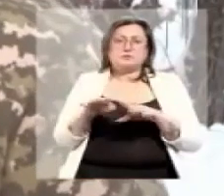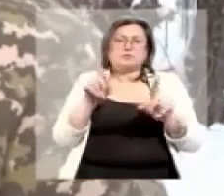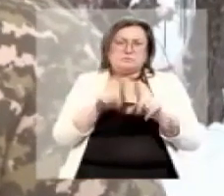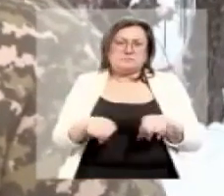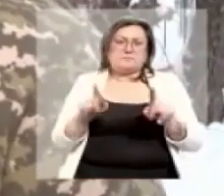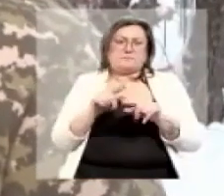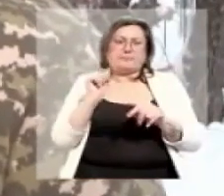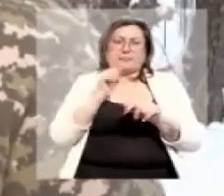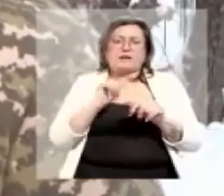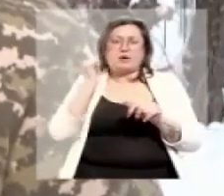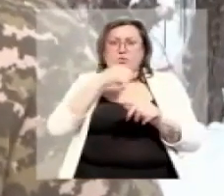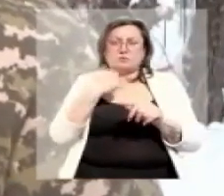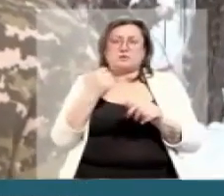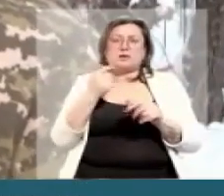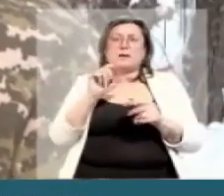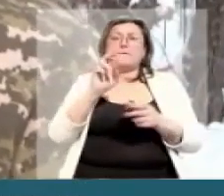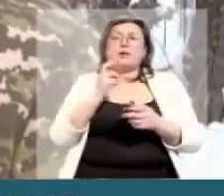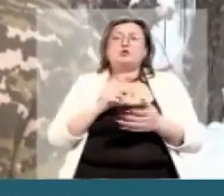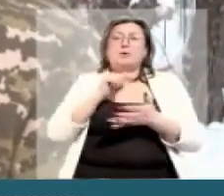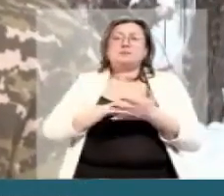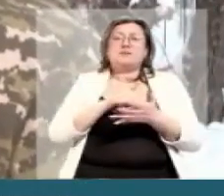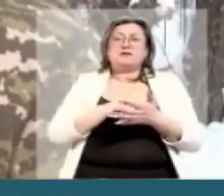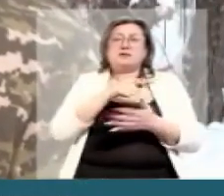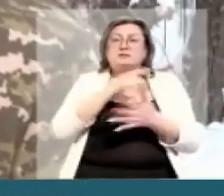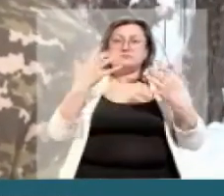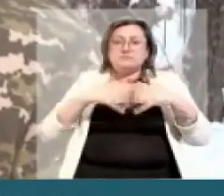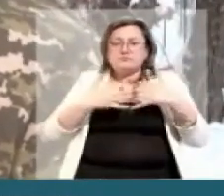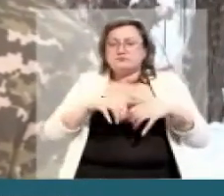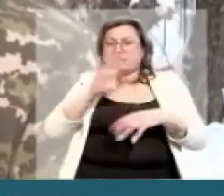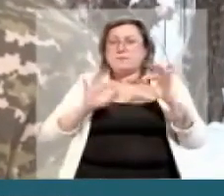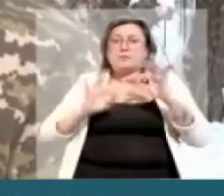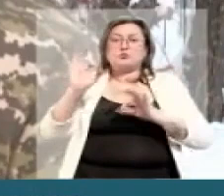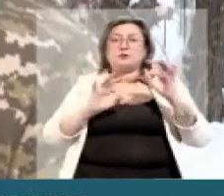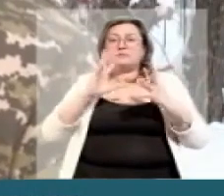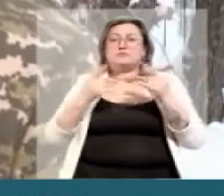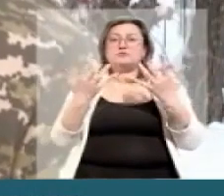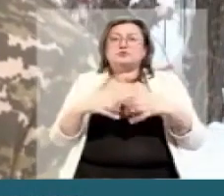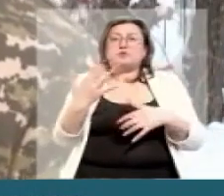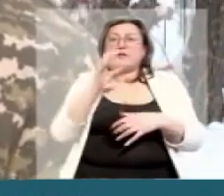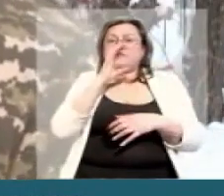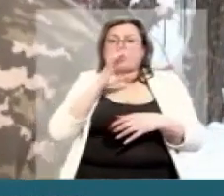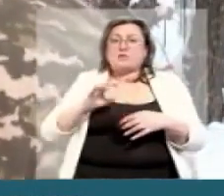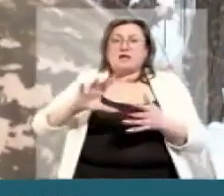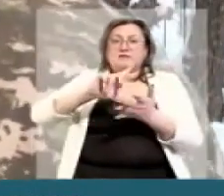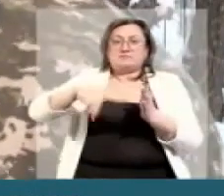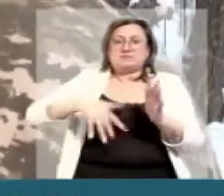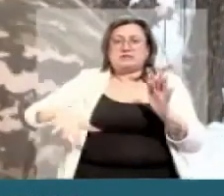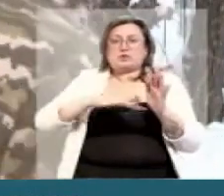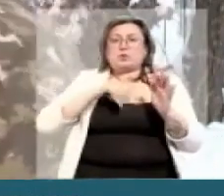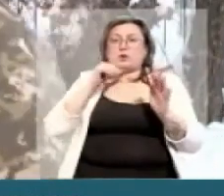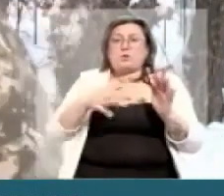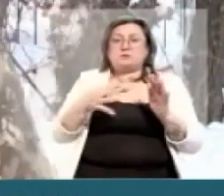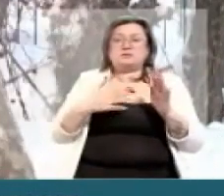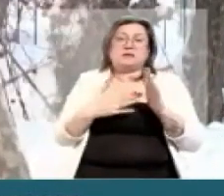процедура биологическим обоснованием высчитывается определённый процент от общего количества волков на территории носко области